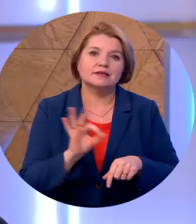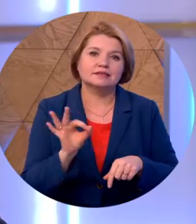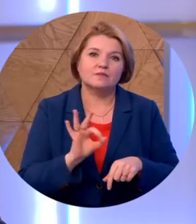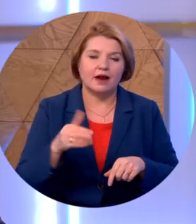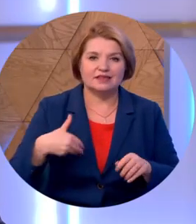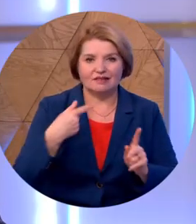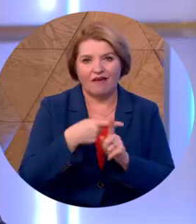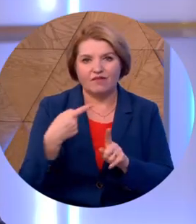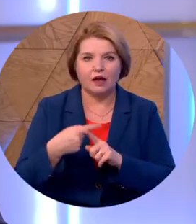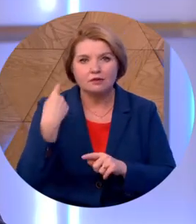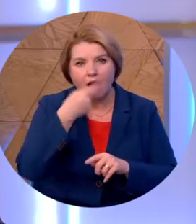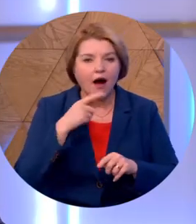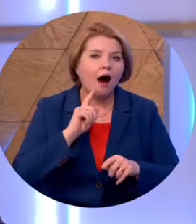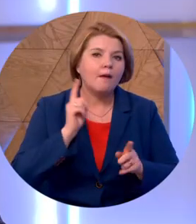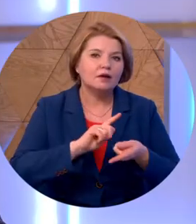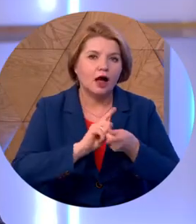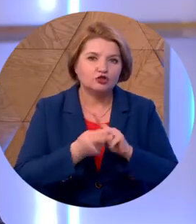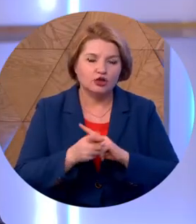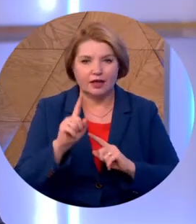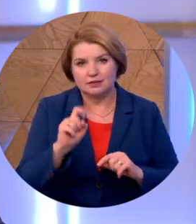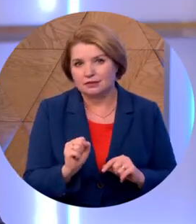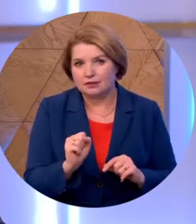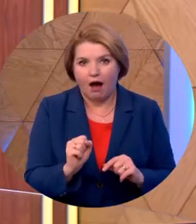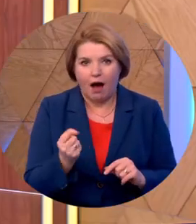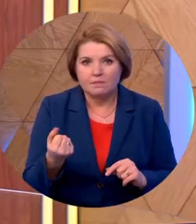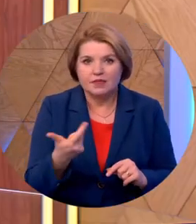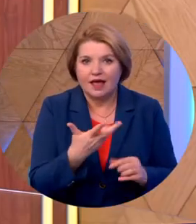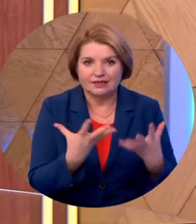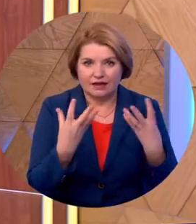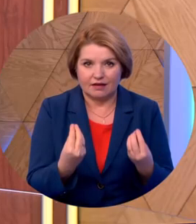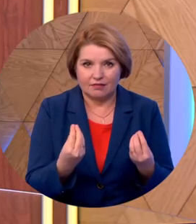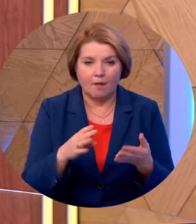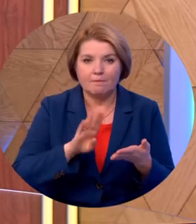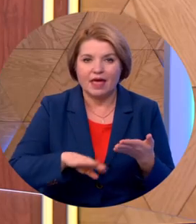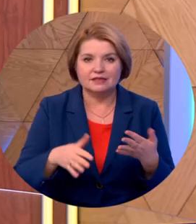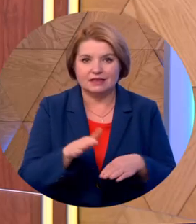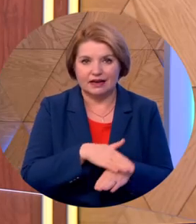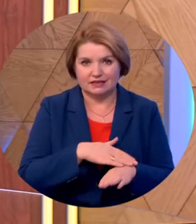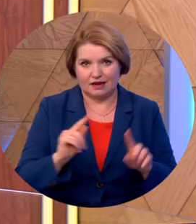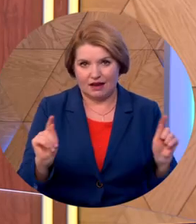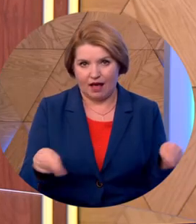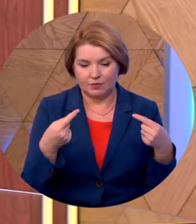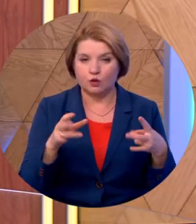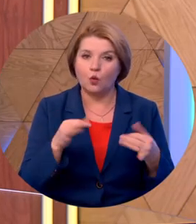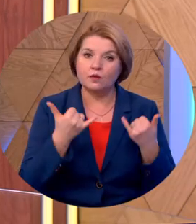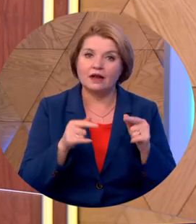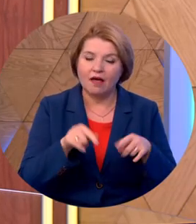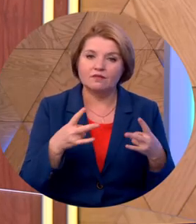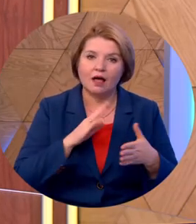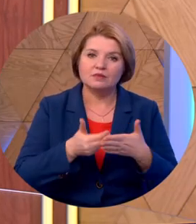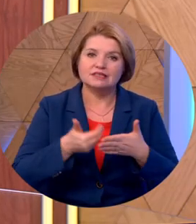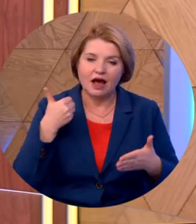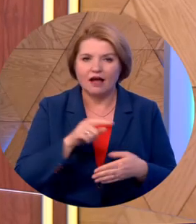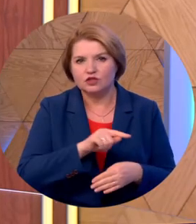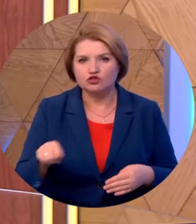эффект омоложения буквально за какие-то там считанные дни без какой-то длительной реабилитации но для этого надо было ранее там в течение